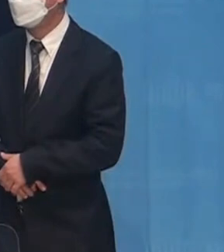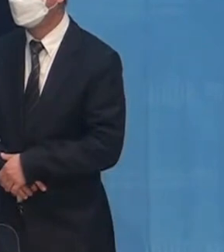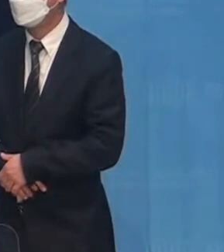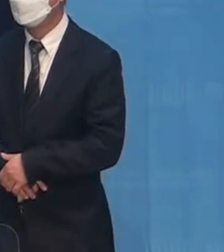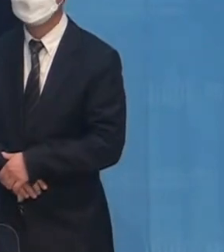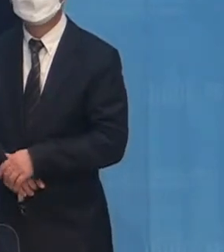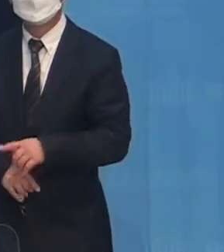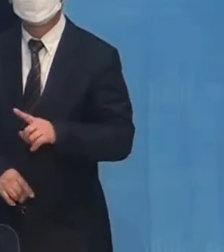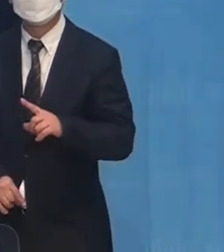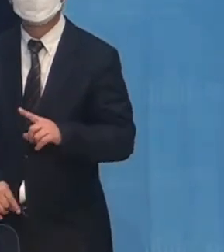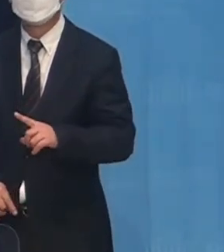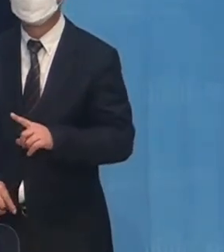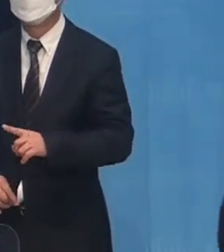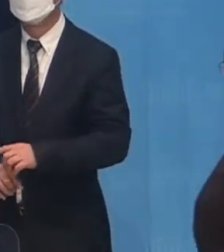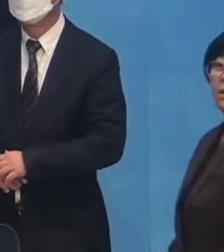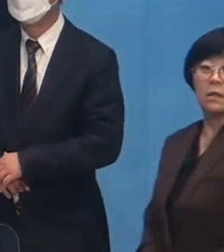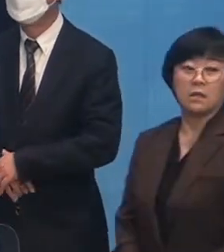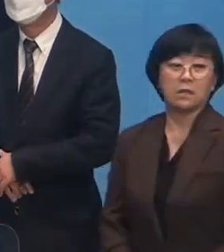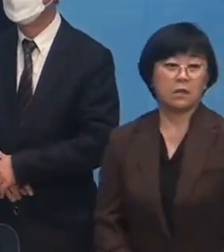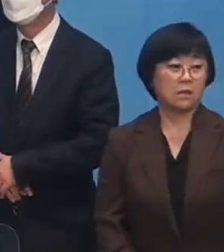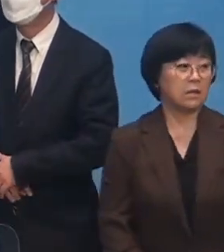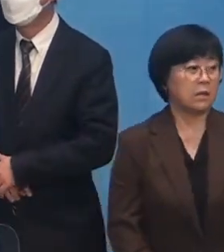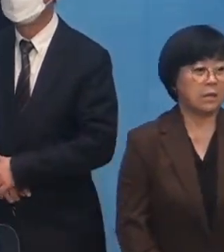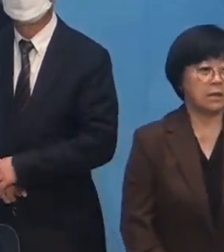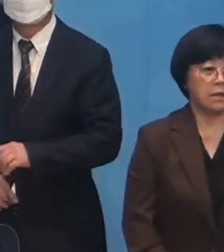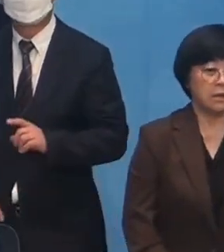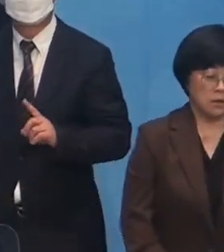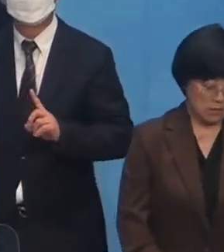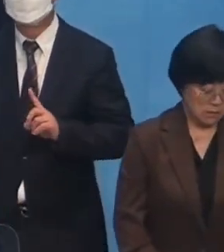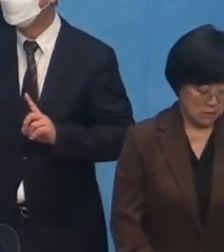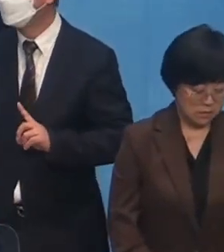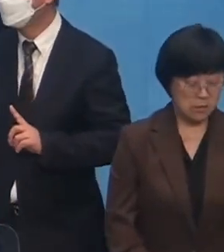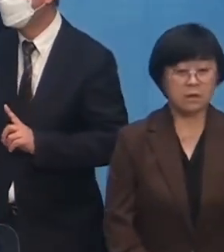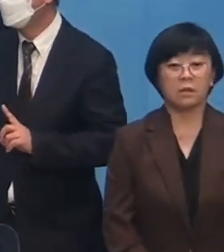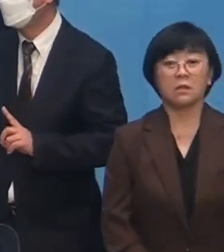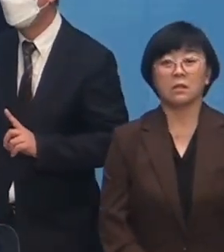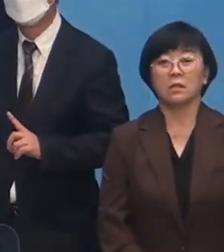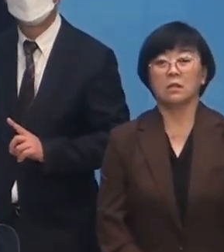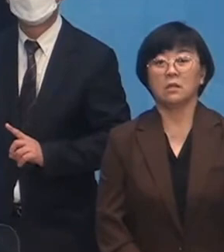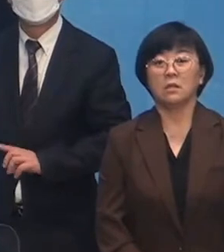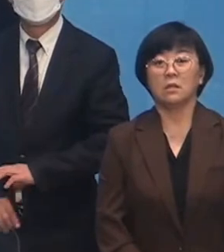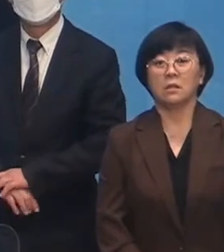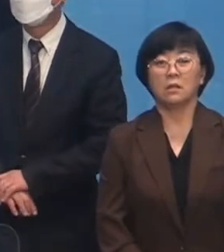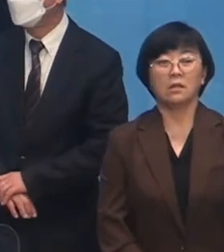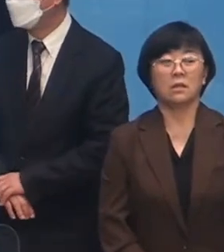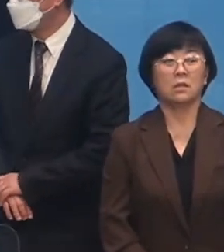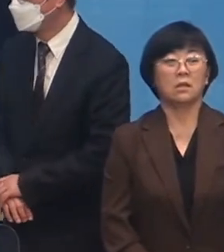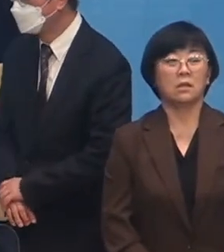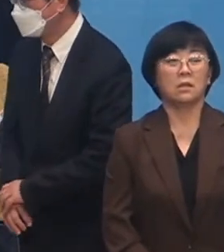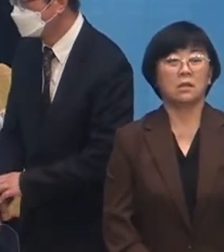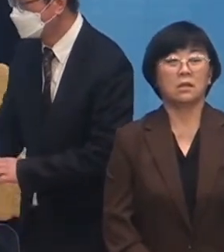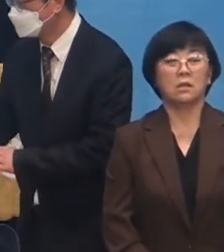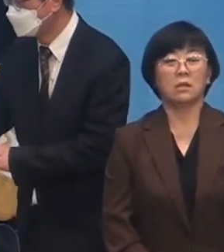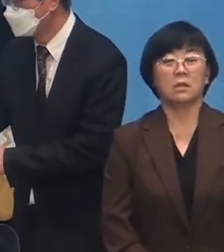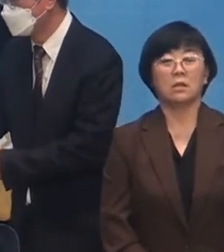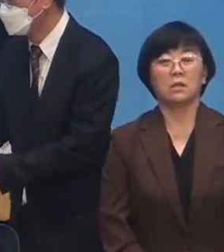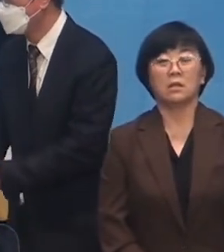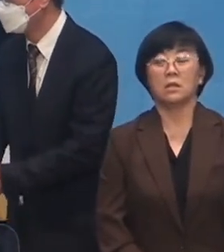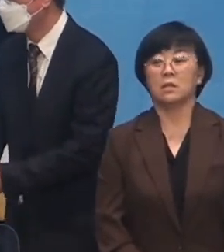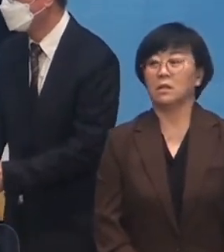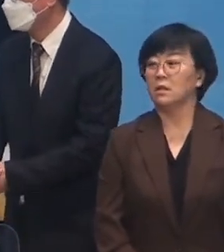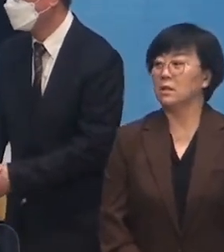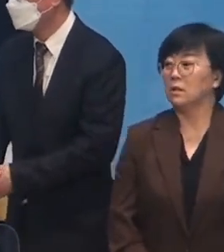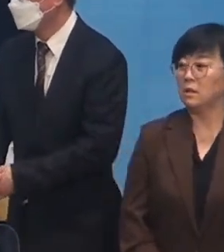죄송한데 한번 멘트를 한번 할 수 있을까요? 시간이 3분 정도 남았는데 자, 미리 좀 제가 조율을 좀 했어요.